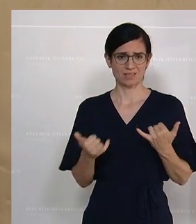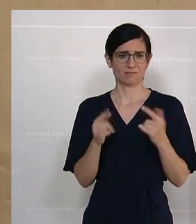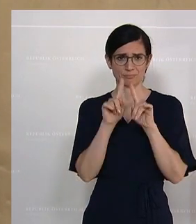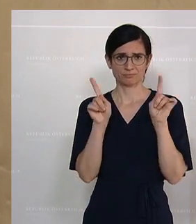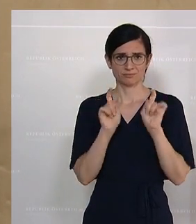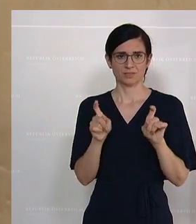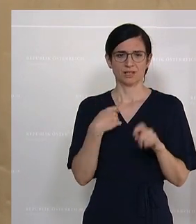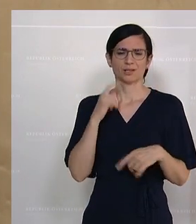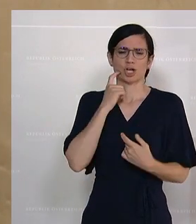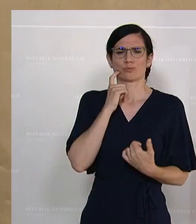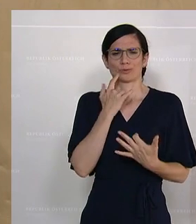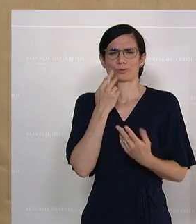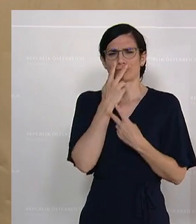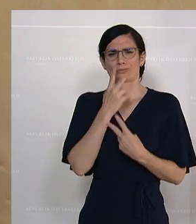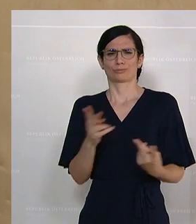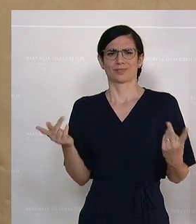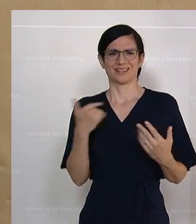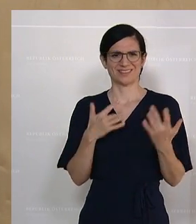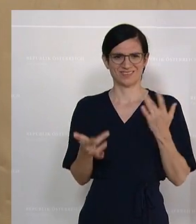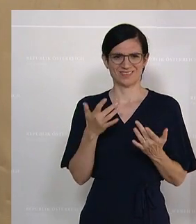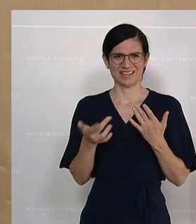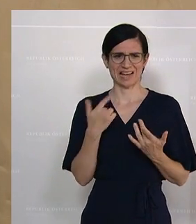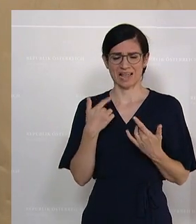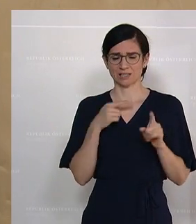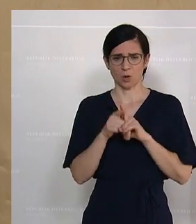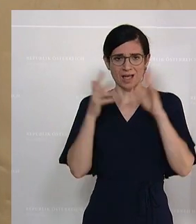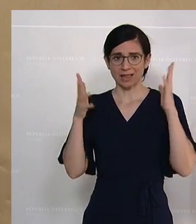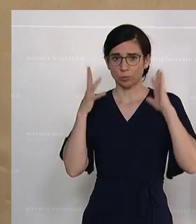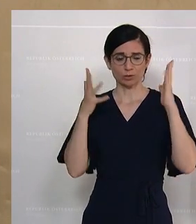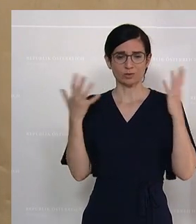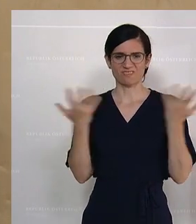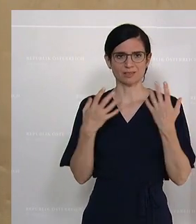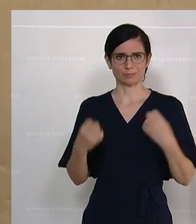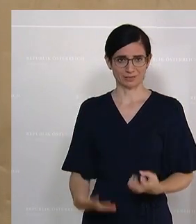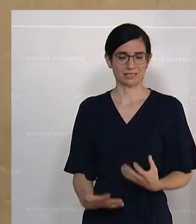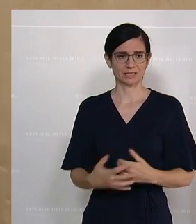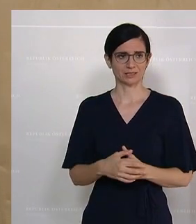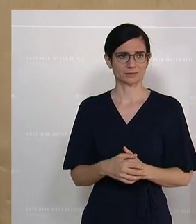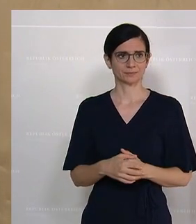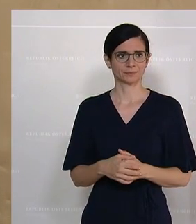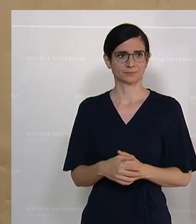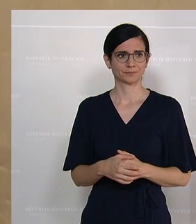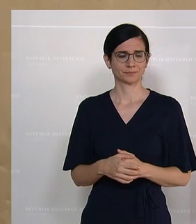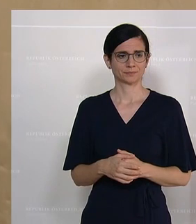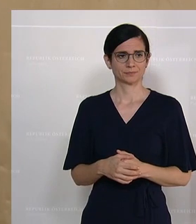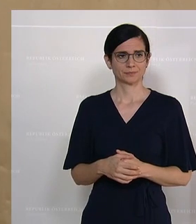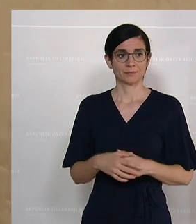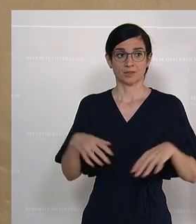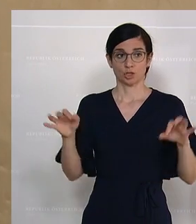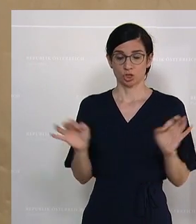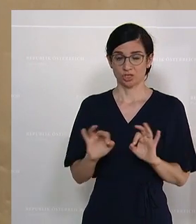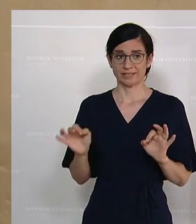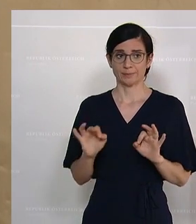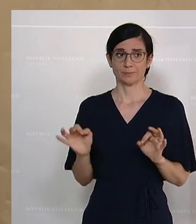sie schauen in den reihen sie kennen sich vielleicht da dort gar nicht aus was noch passiert aber das schlimme der schlimme was damals